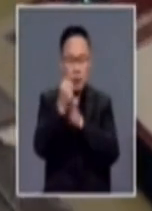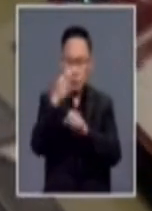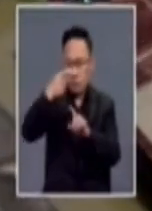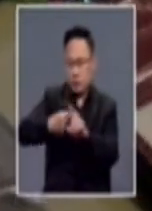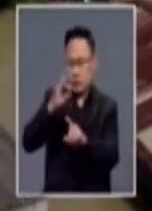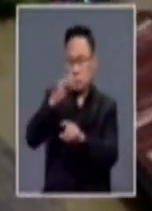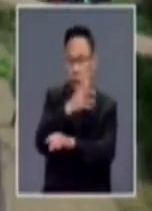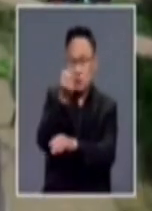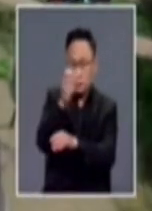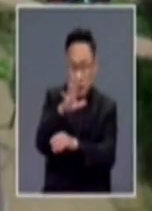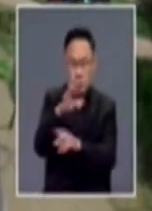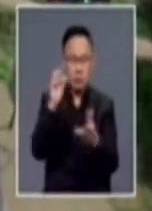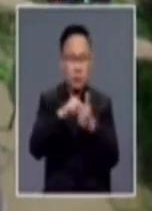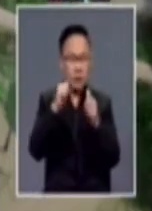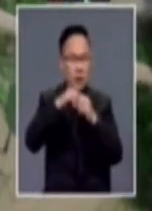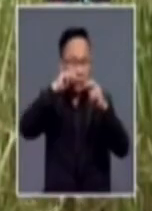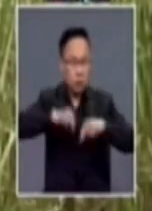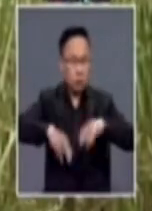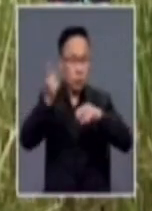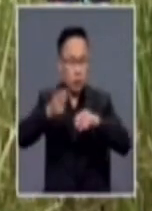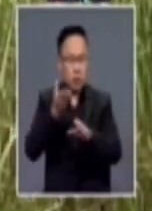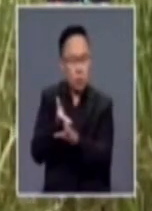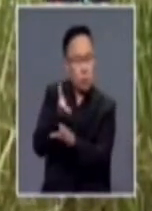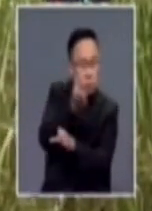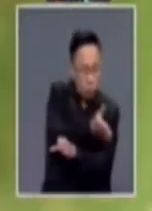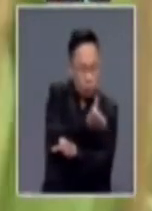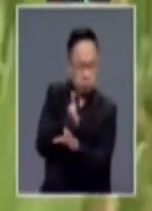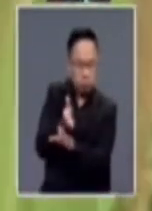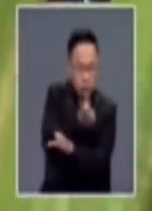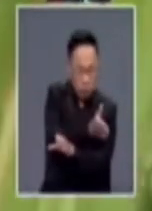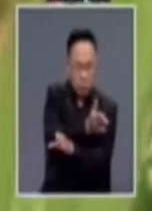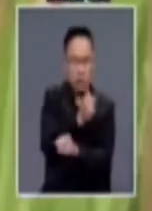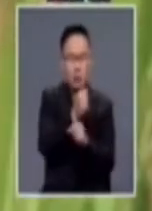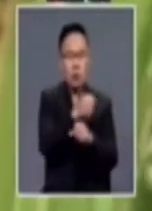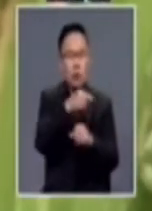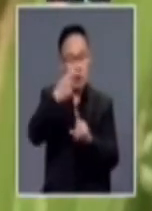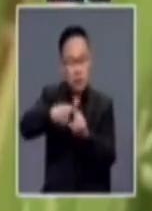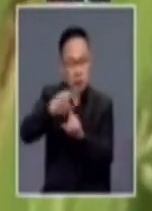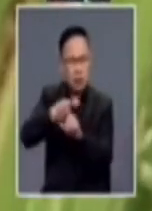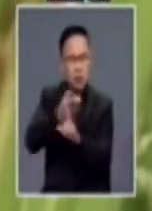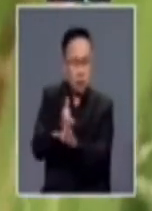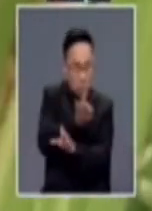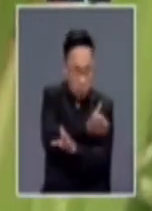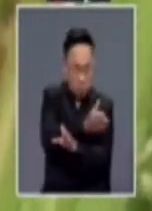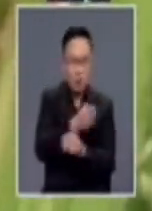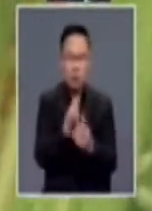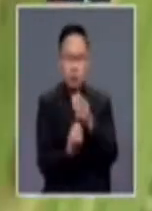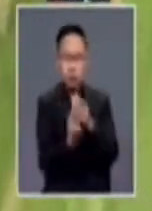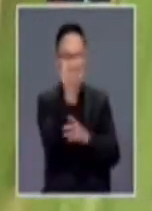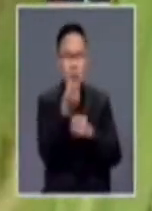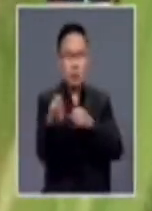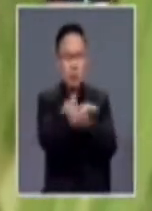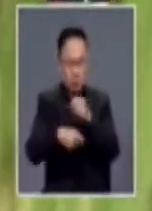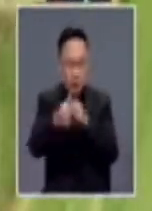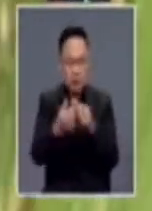าเราถ้าเราปลูกข้าวให้เร็วขึ้นก็ทำให้เราสามารถเก็บเกี่ยวได้เนี่ยถึงวันนี้ข้าวในอยุธยาเกี่ยว